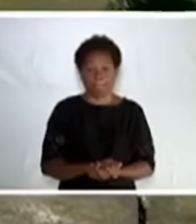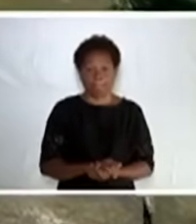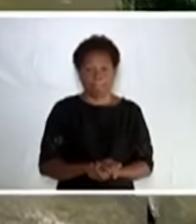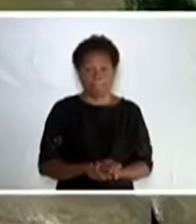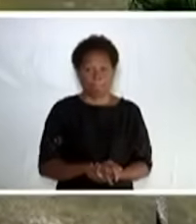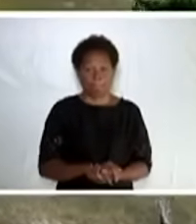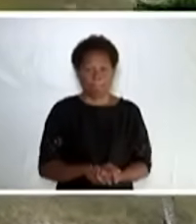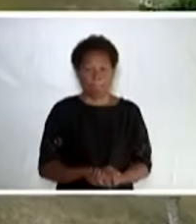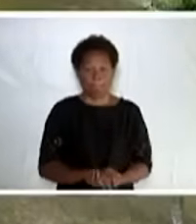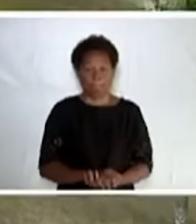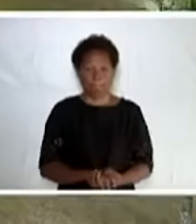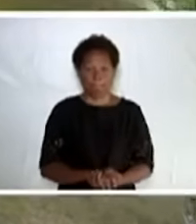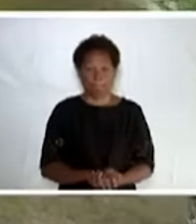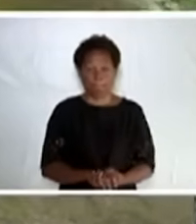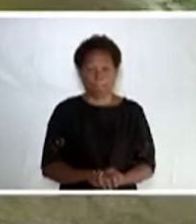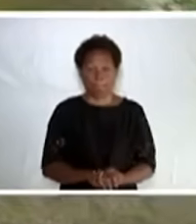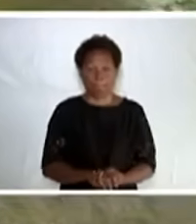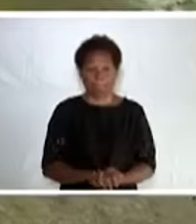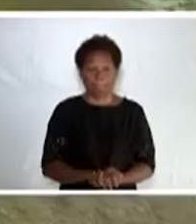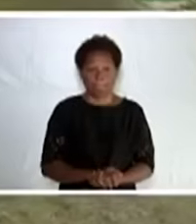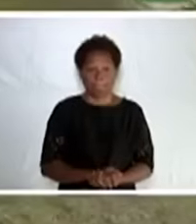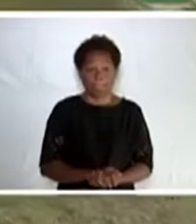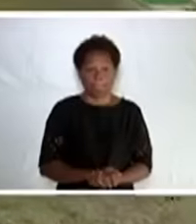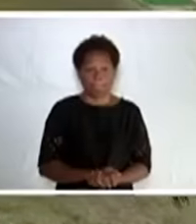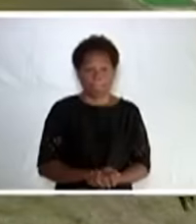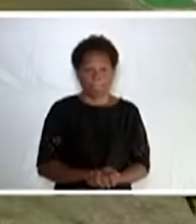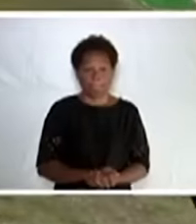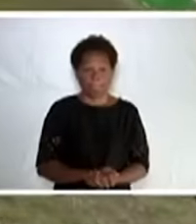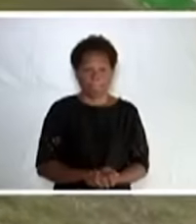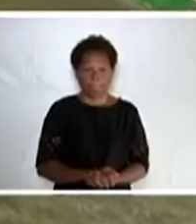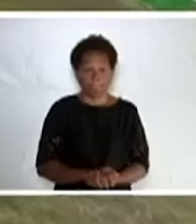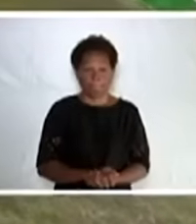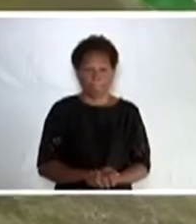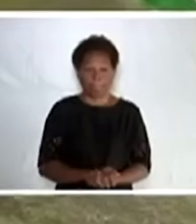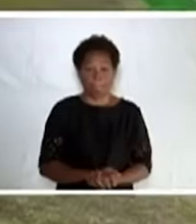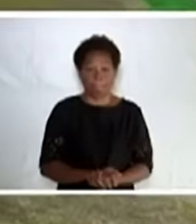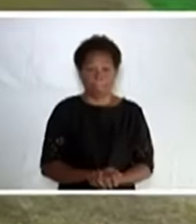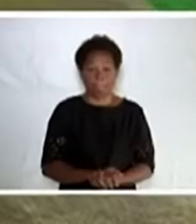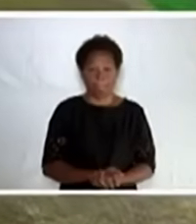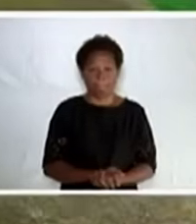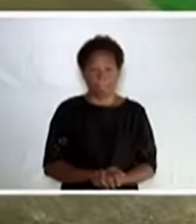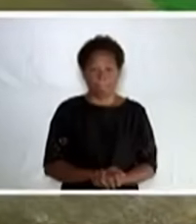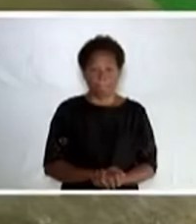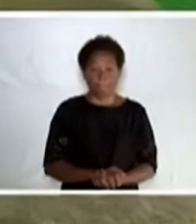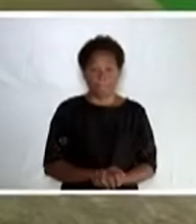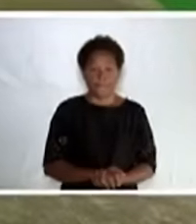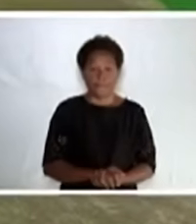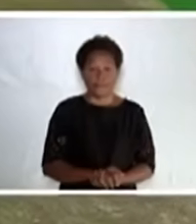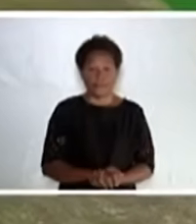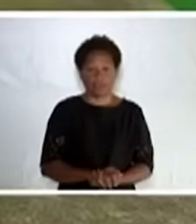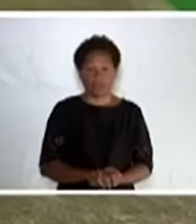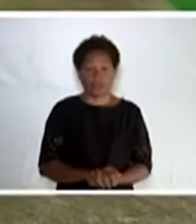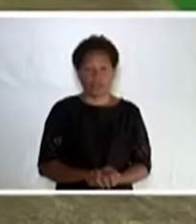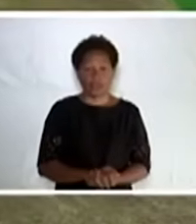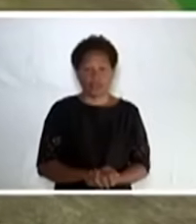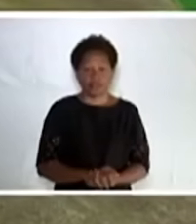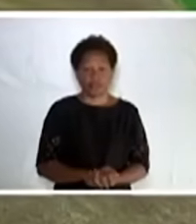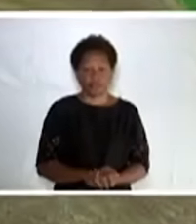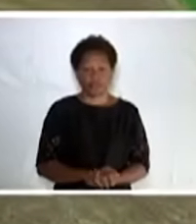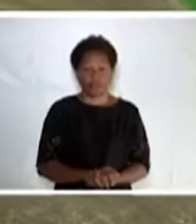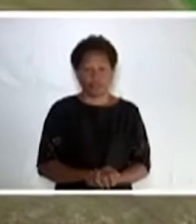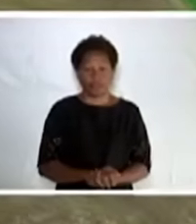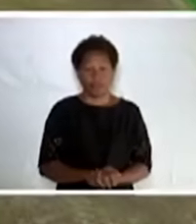इसी तारीख को जब डीड ऑफ सेशन साइन हुआ था और देश को ब्रिटिश राज को सौंपा गया था, उसके बाद 1970